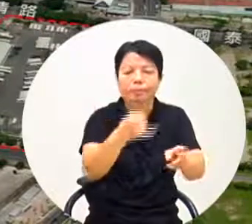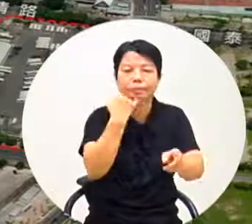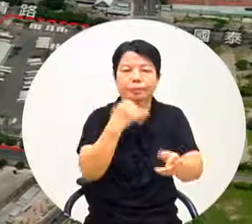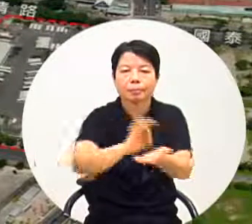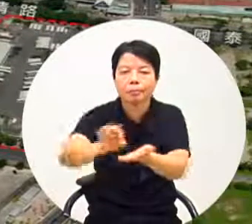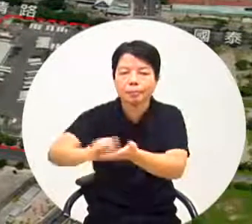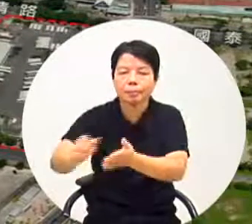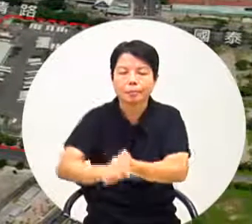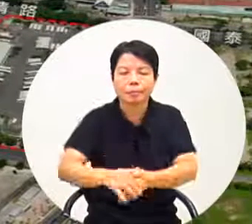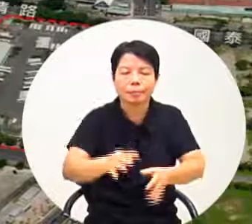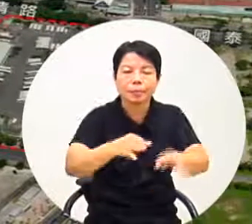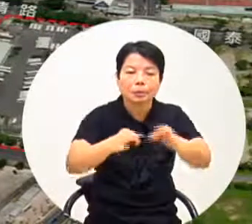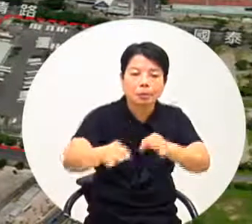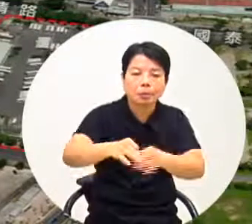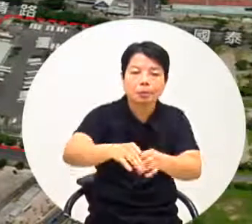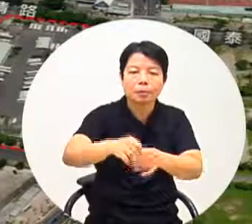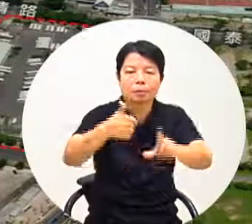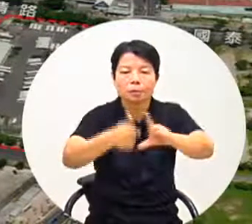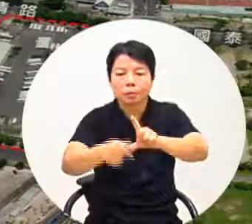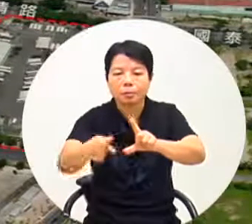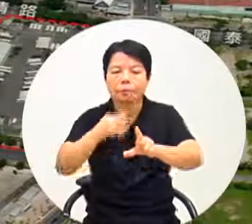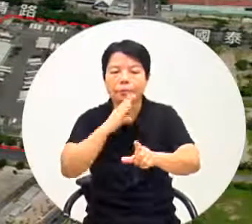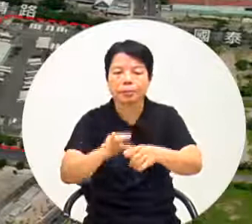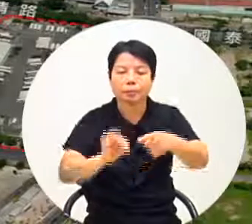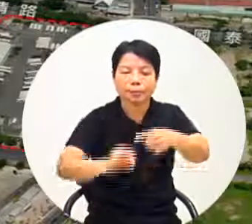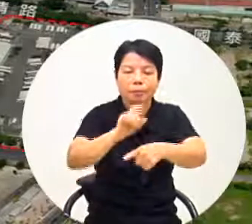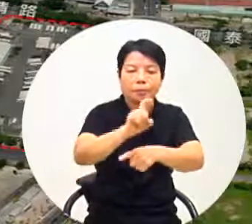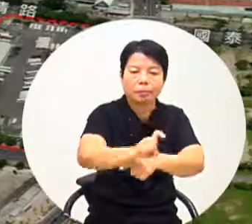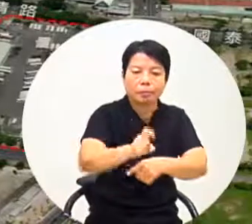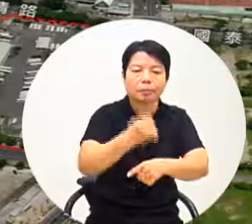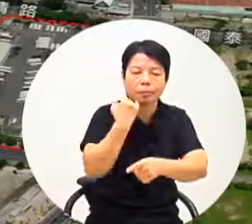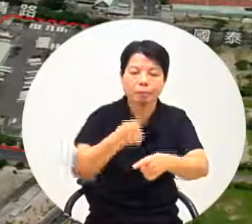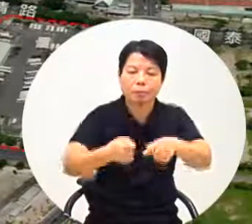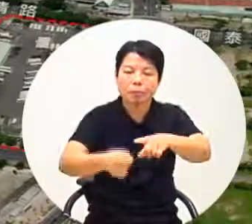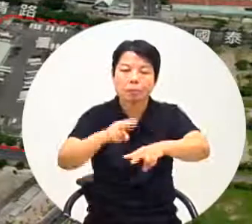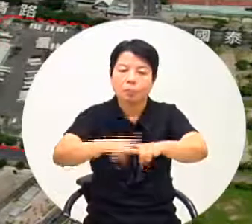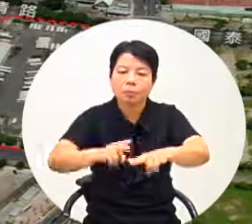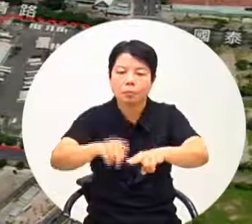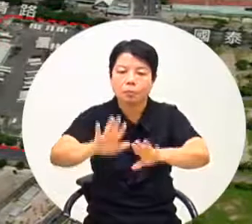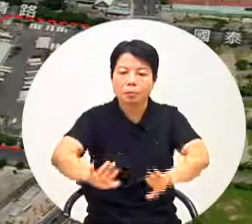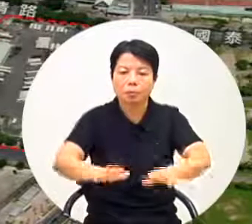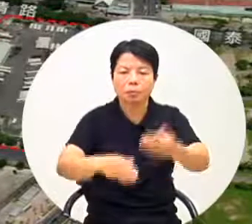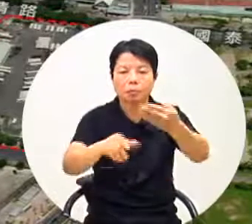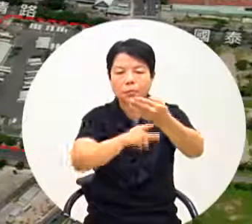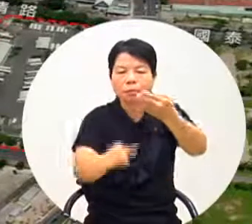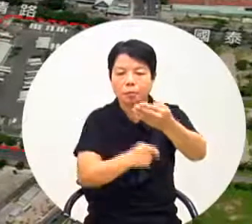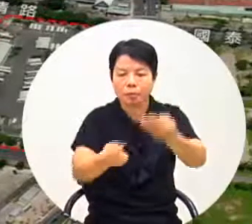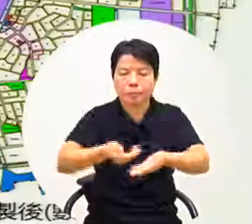区，并划设10%的公共设施地。本案已经于今年9月发布实施。